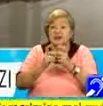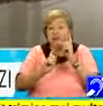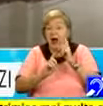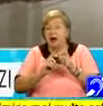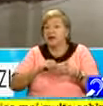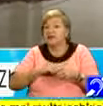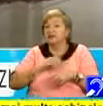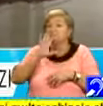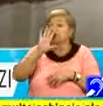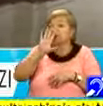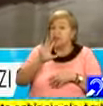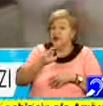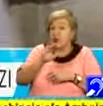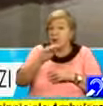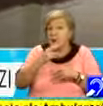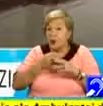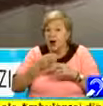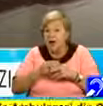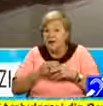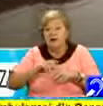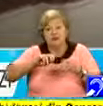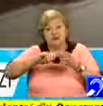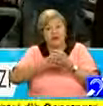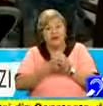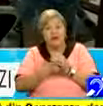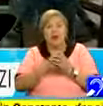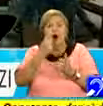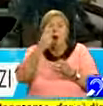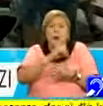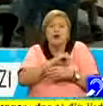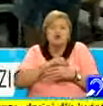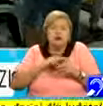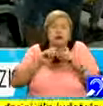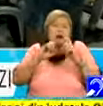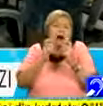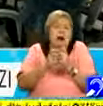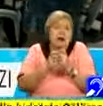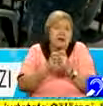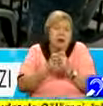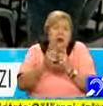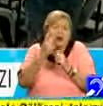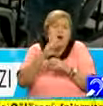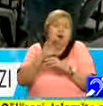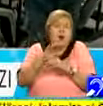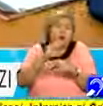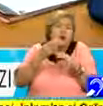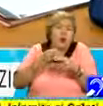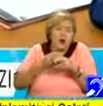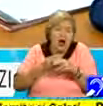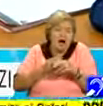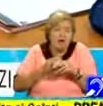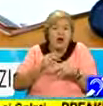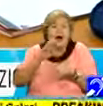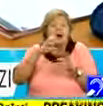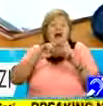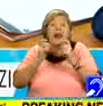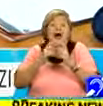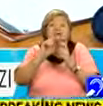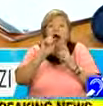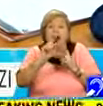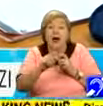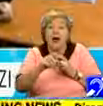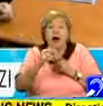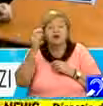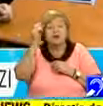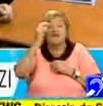va urma să fie închisă. Dacă într-o singură clasă apare un caz de COVID, clasa va trece în online și se va face de asemenea o